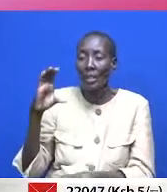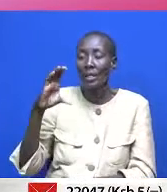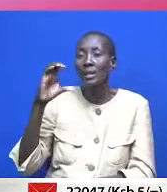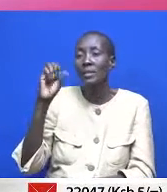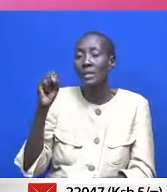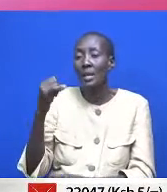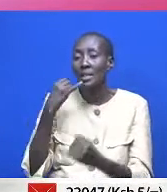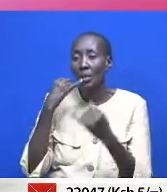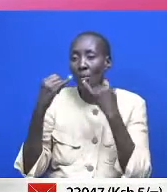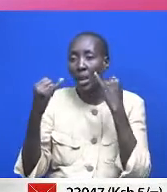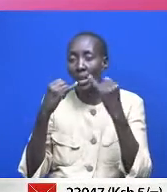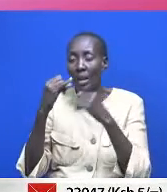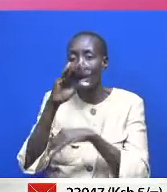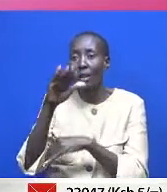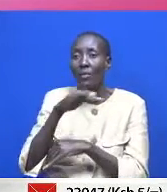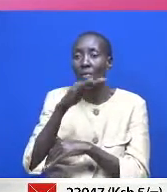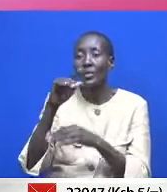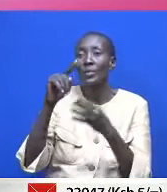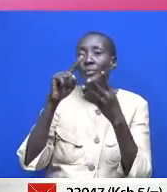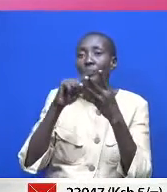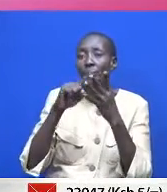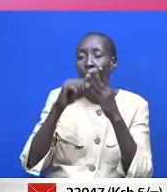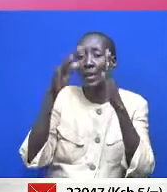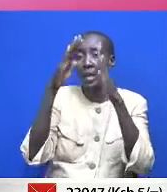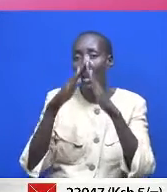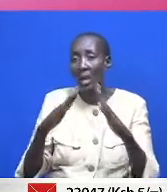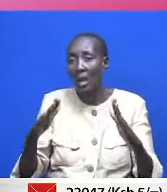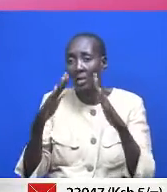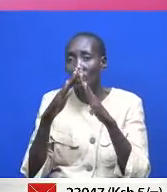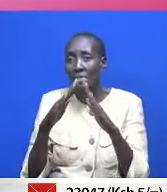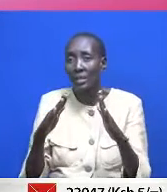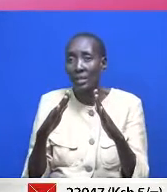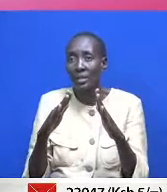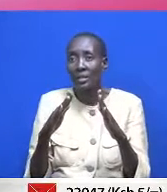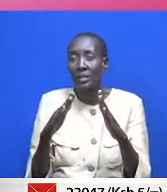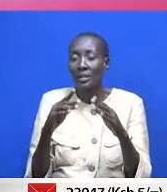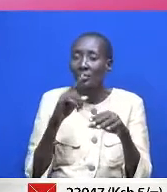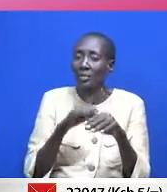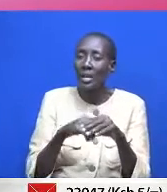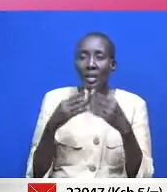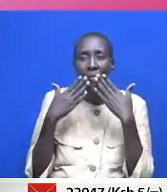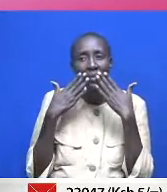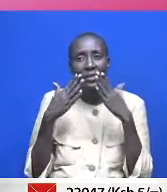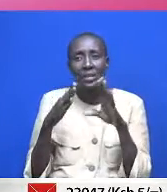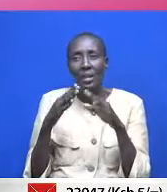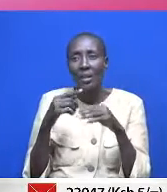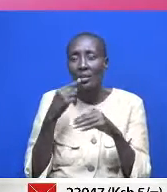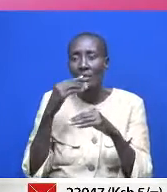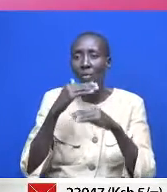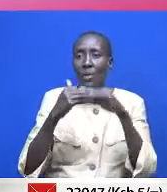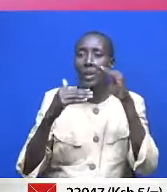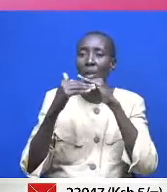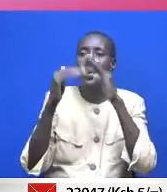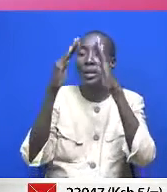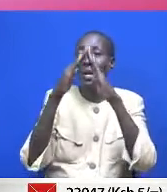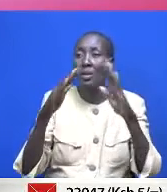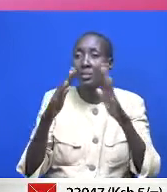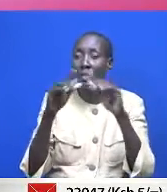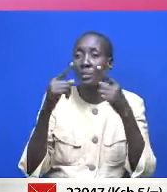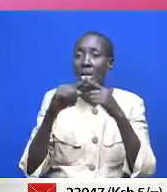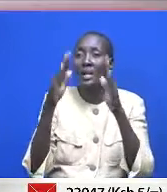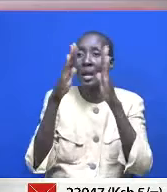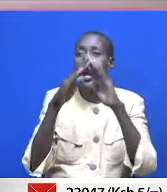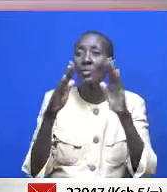nne ilikuwa ni mambo ya manyumba. Sasa miezi zimepita, tulisema kwamba tutajenga manyumba 1500 na tuone hizo manyumba.